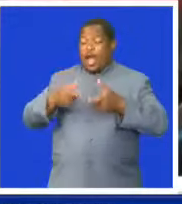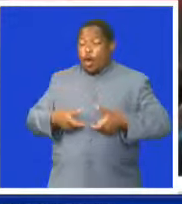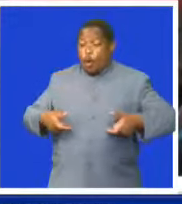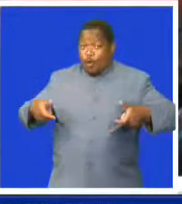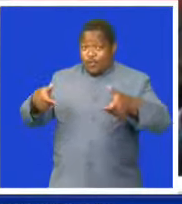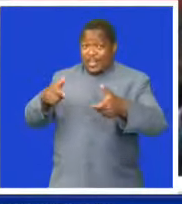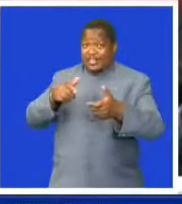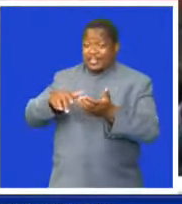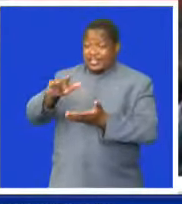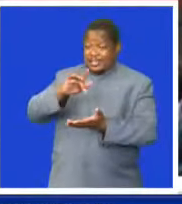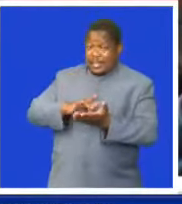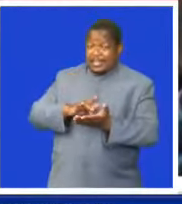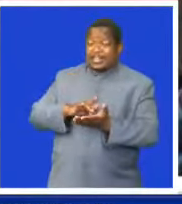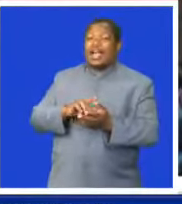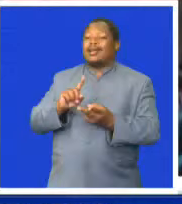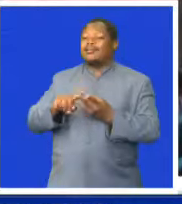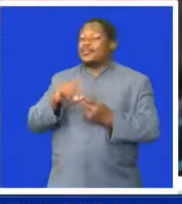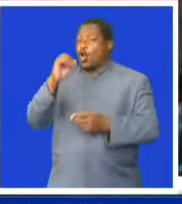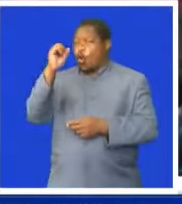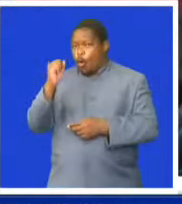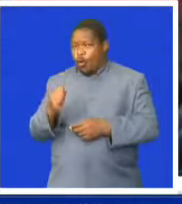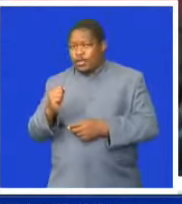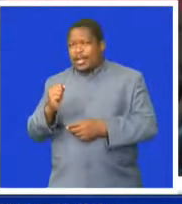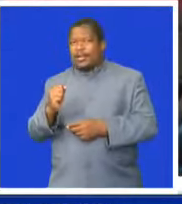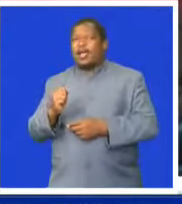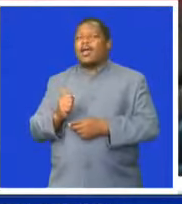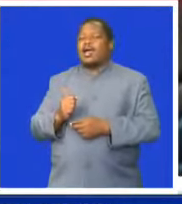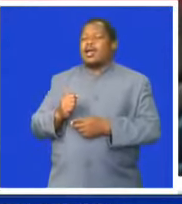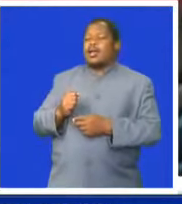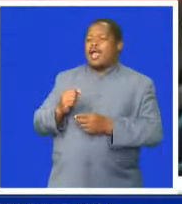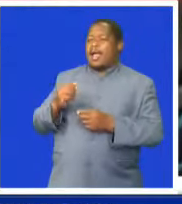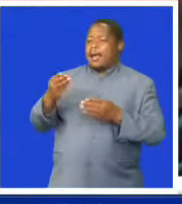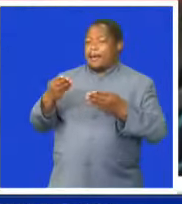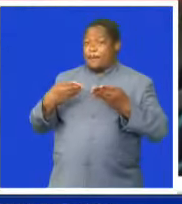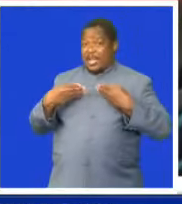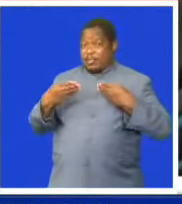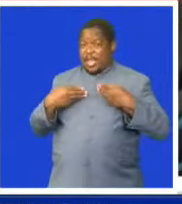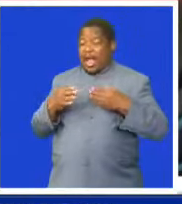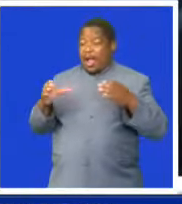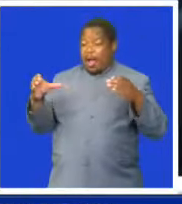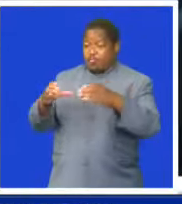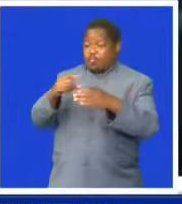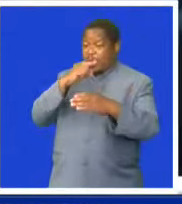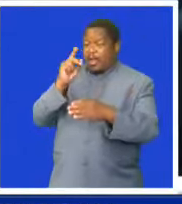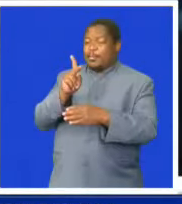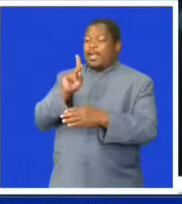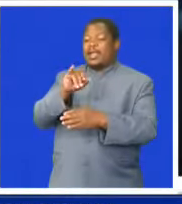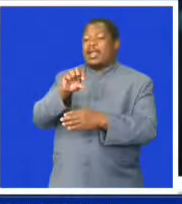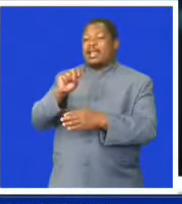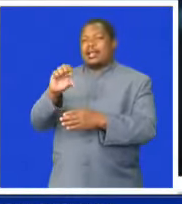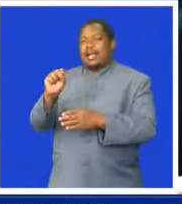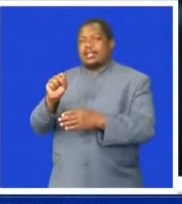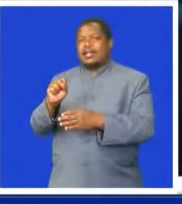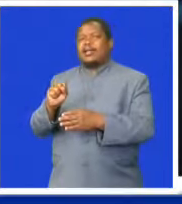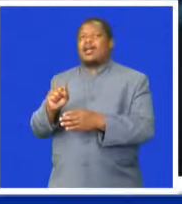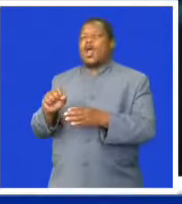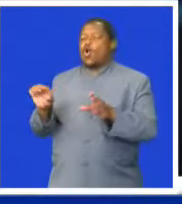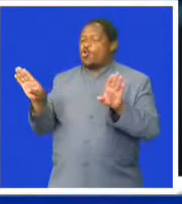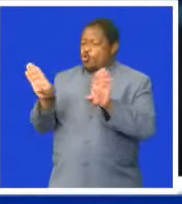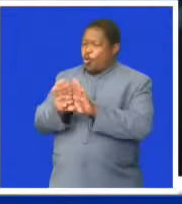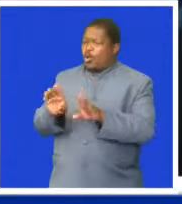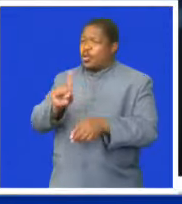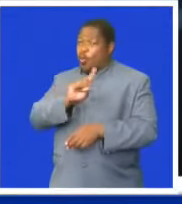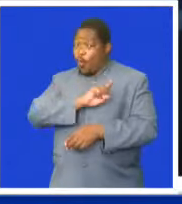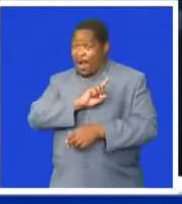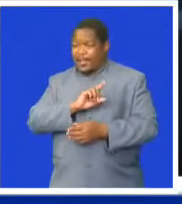Ungakacali umsebenzi wePhalamende lobohleliwe welusuku lisukumile lilunga lePhalamende lenkundla yakalobamba lomdzala